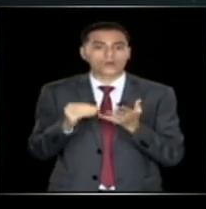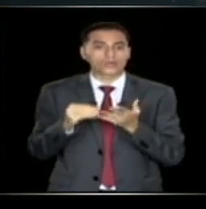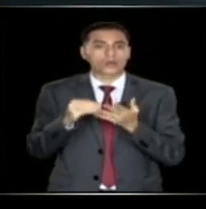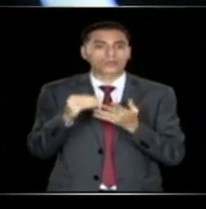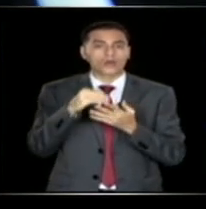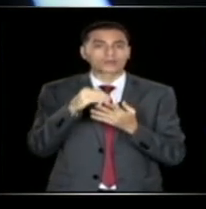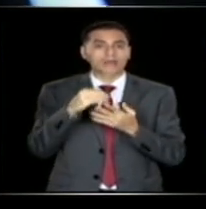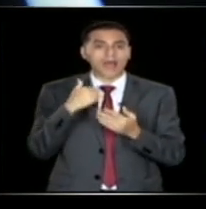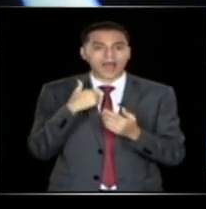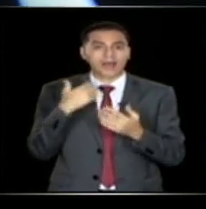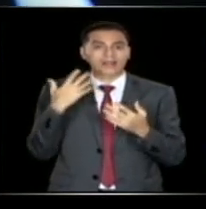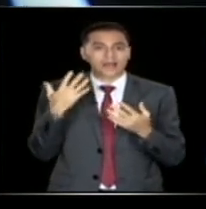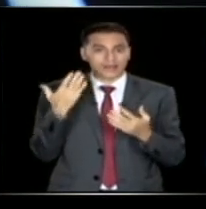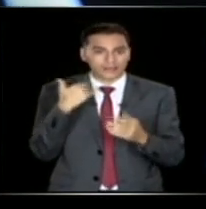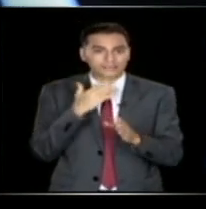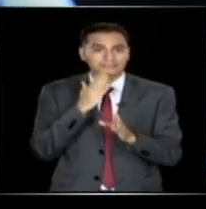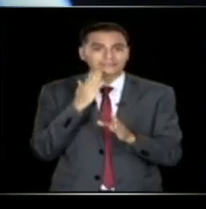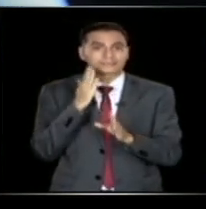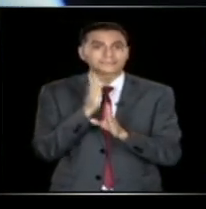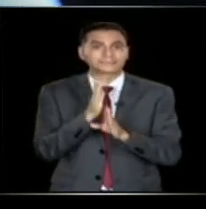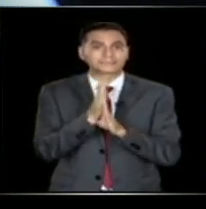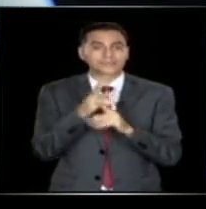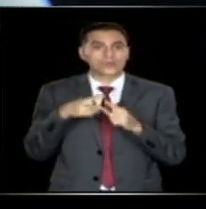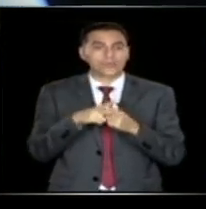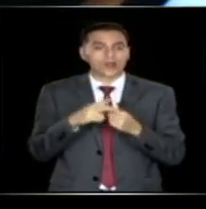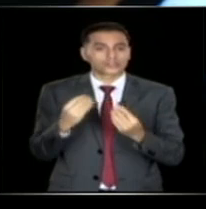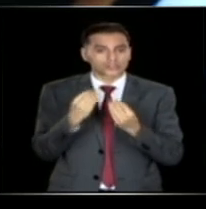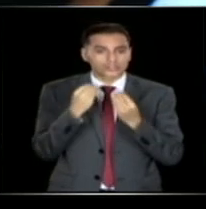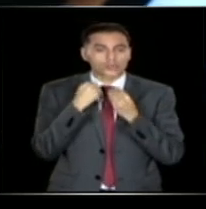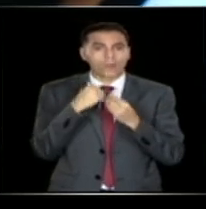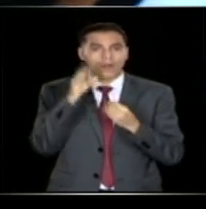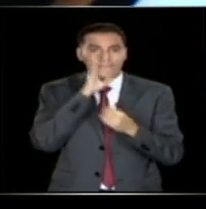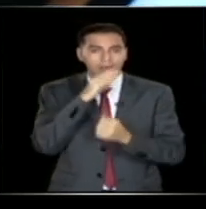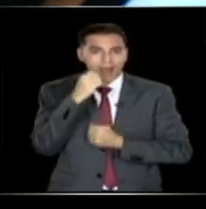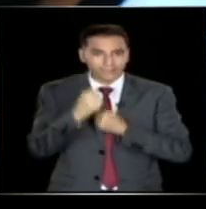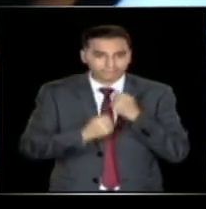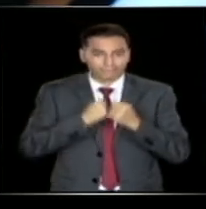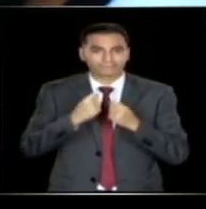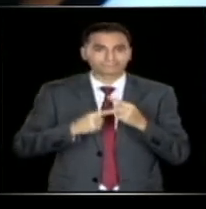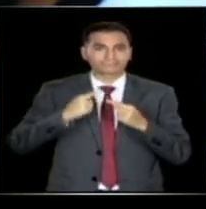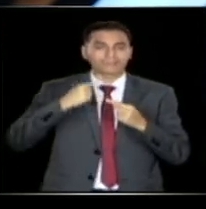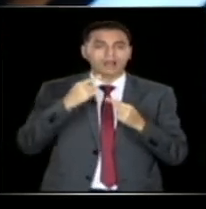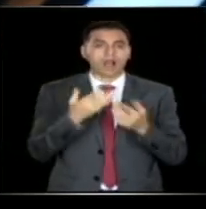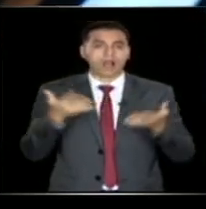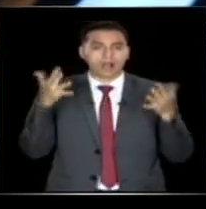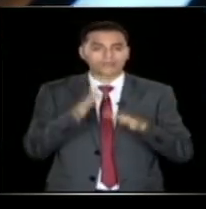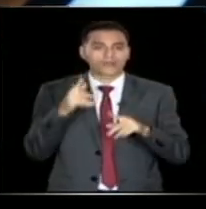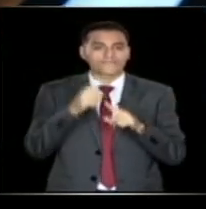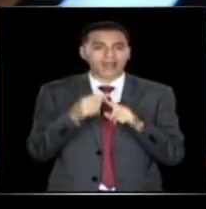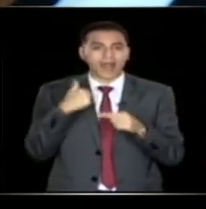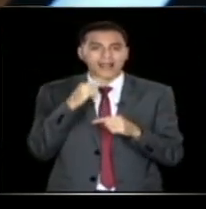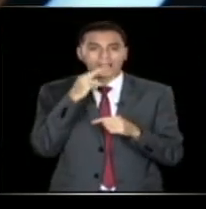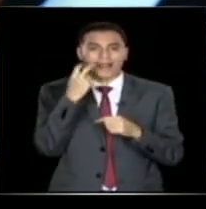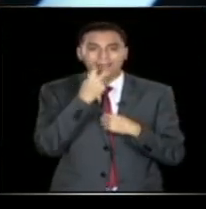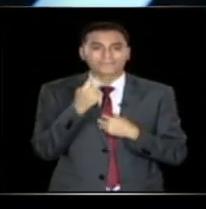تمثيل وبتعلم تمثيل، محتاجة أتعلم أكتر من كده. وطبعا مع الوقت أنا ما كنتش بتكلم